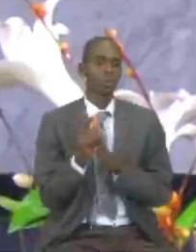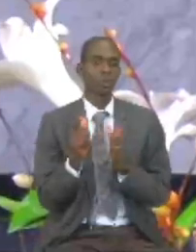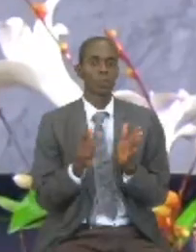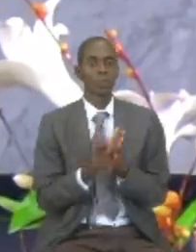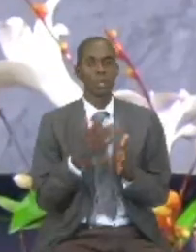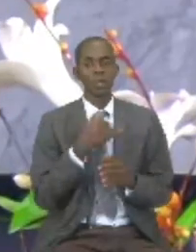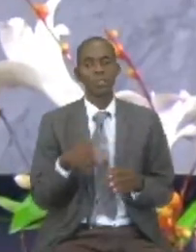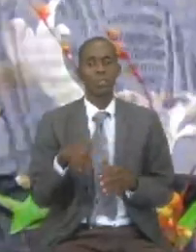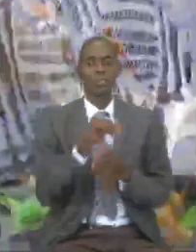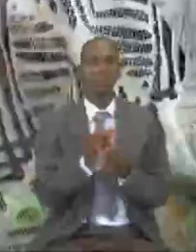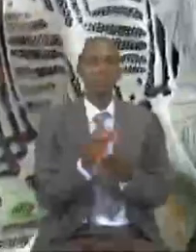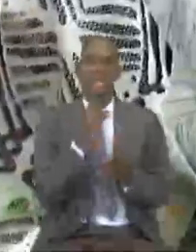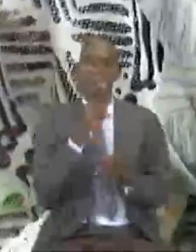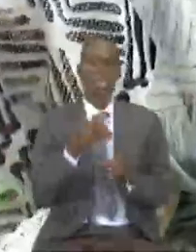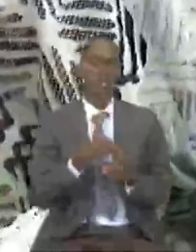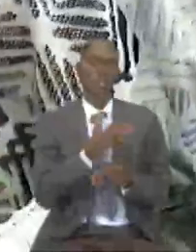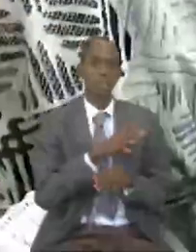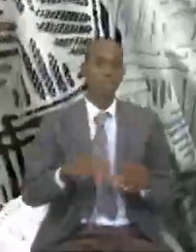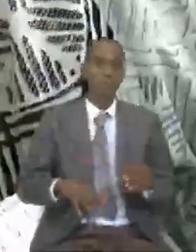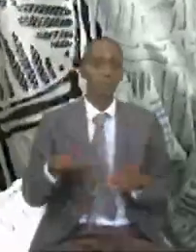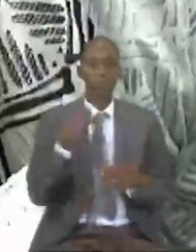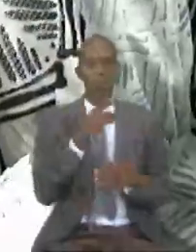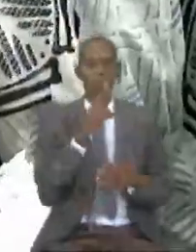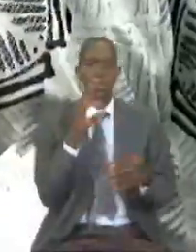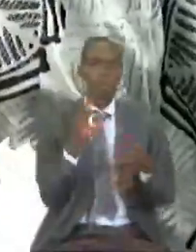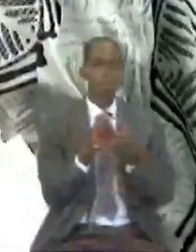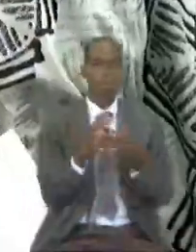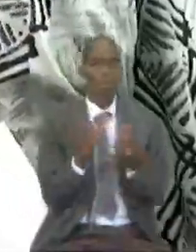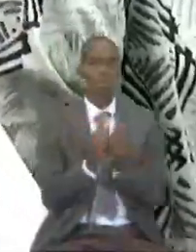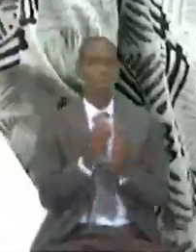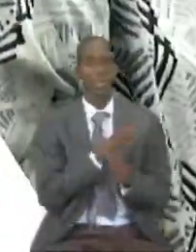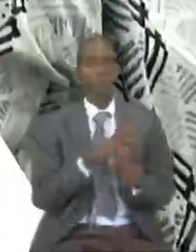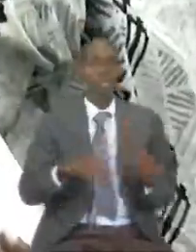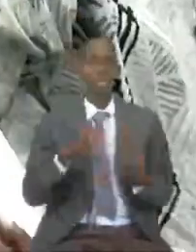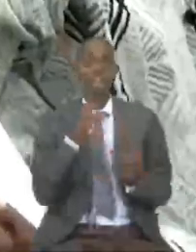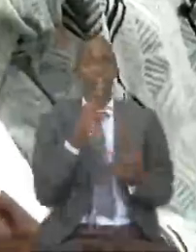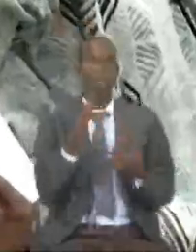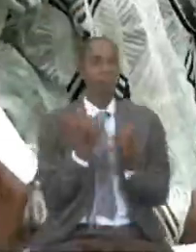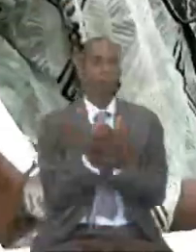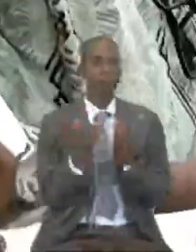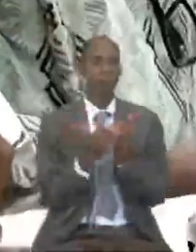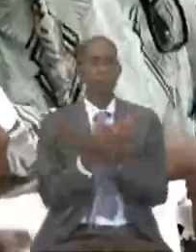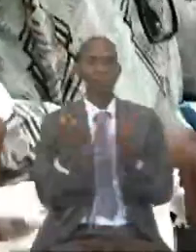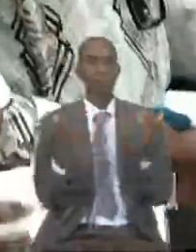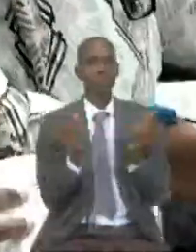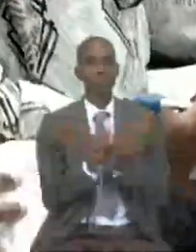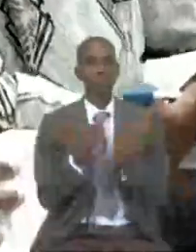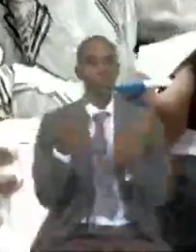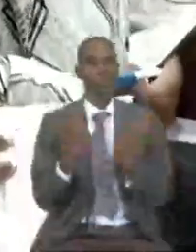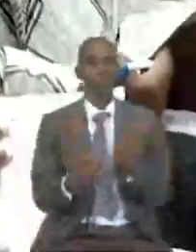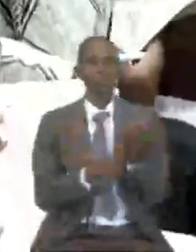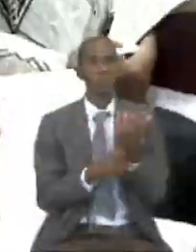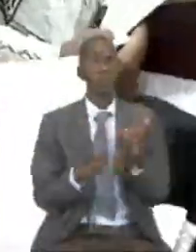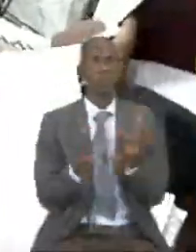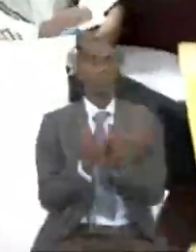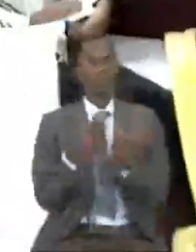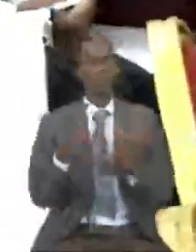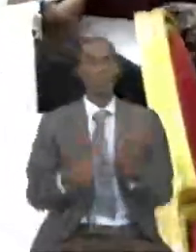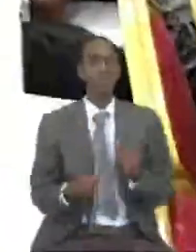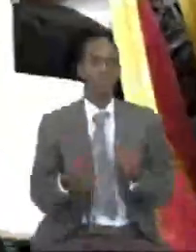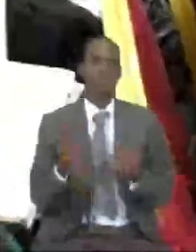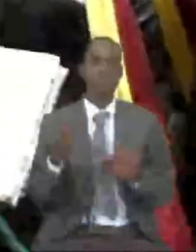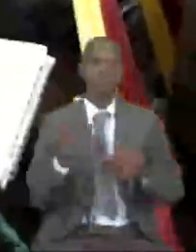contre ces choses. Et ceux qui sont à Jésus ont crucifié la chair avec ses passions et